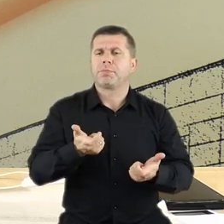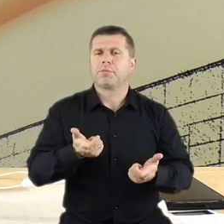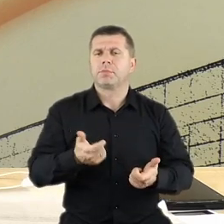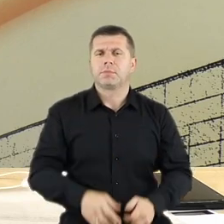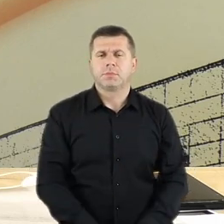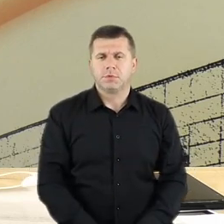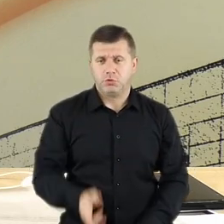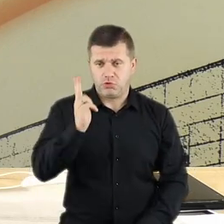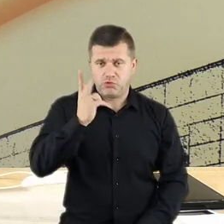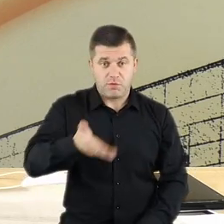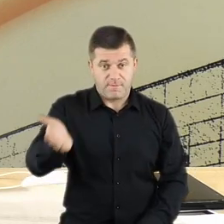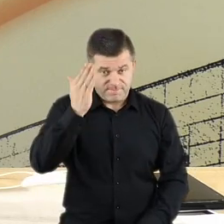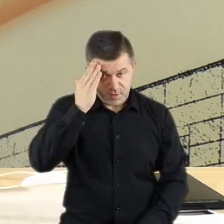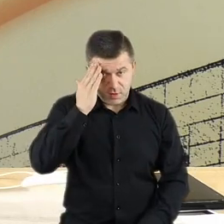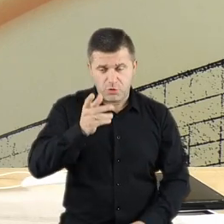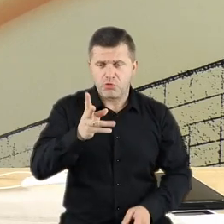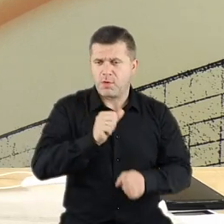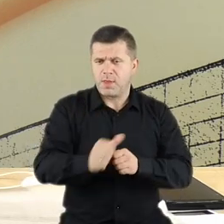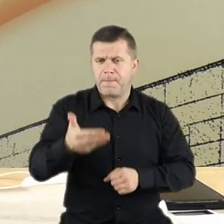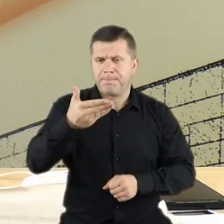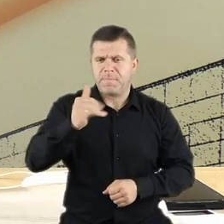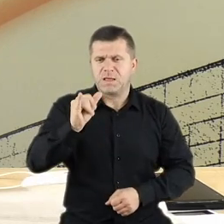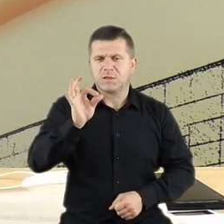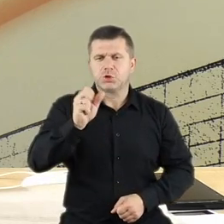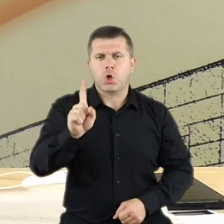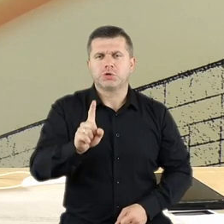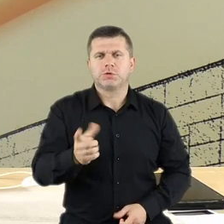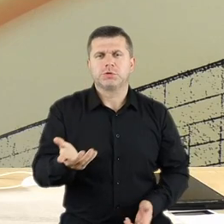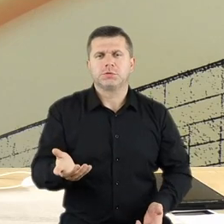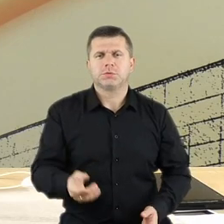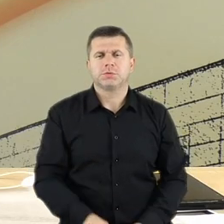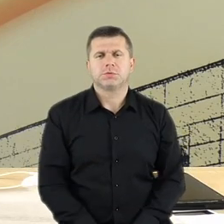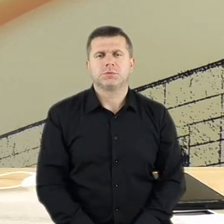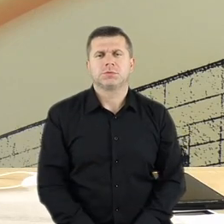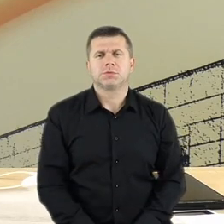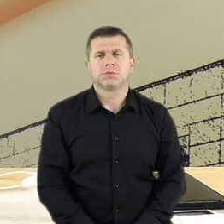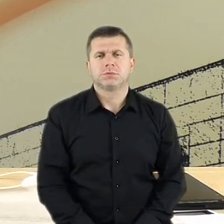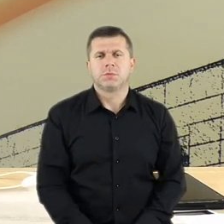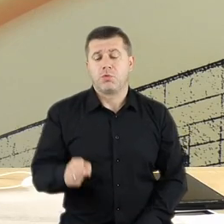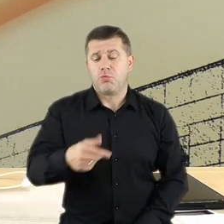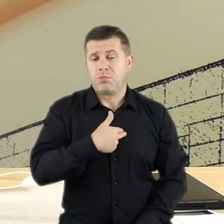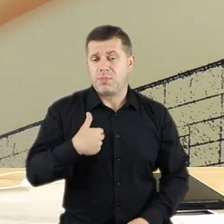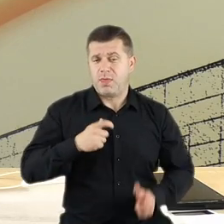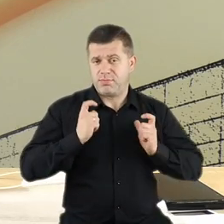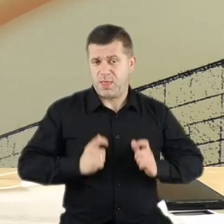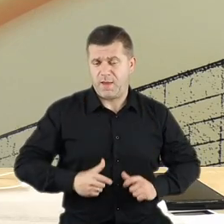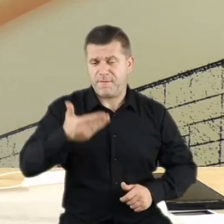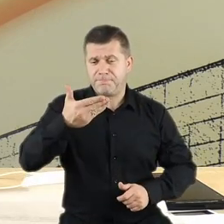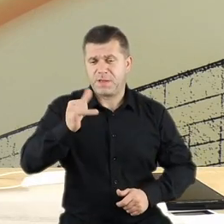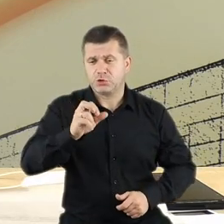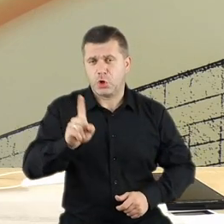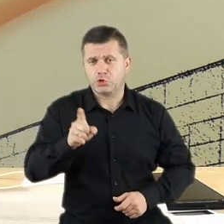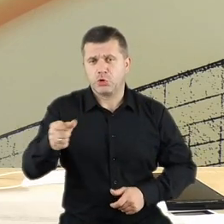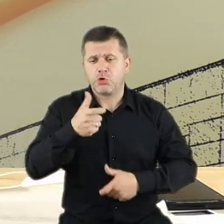orz3ch ktoś wie kto to jest misiu George oraz na wsi misiush